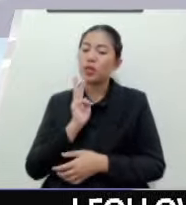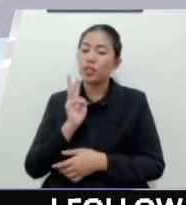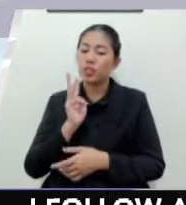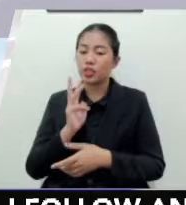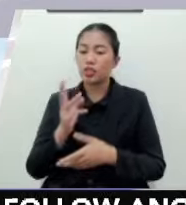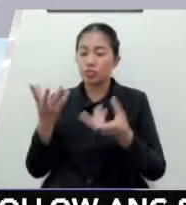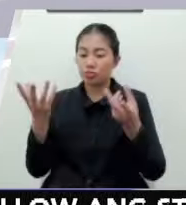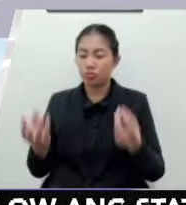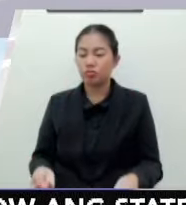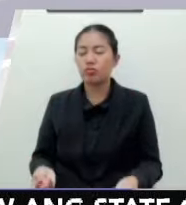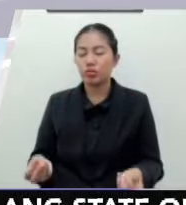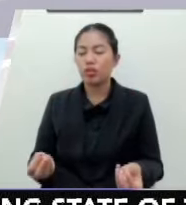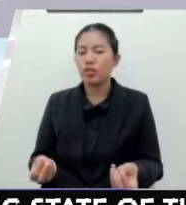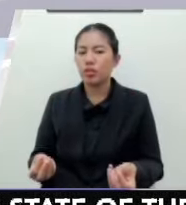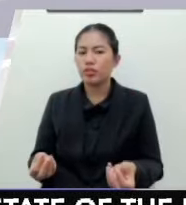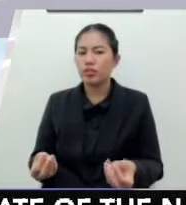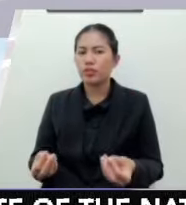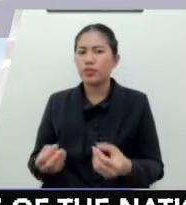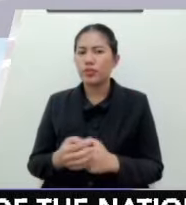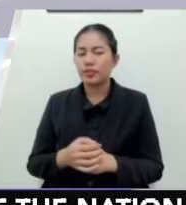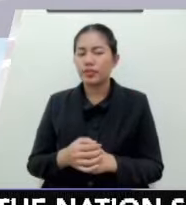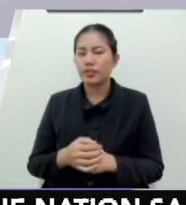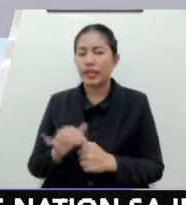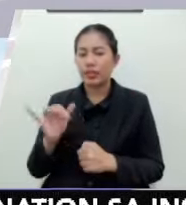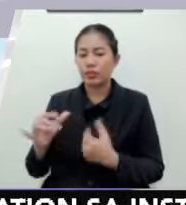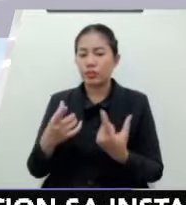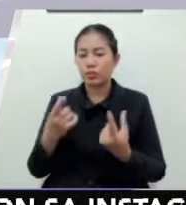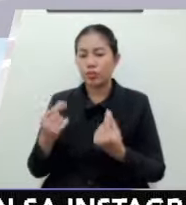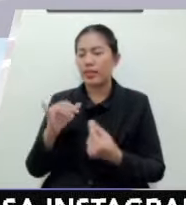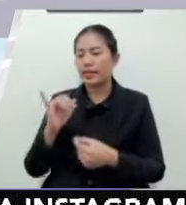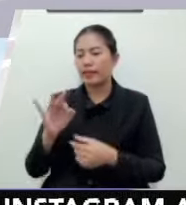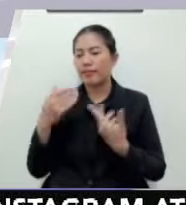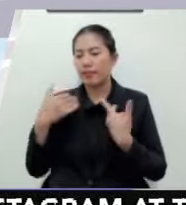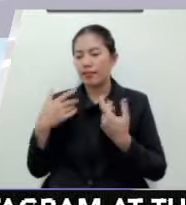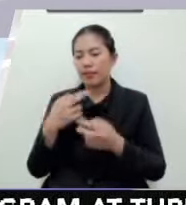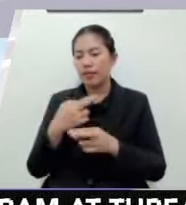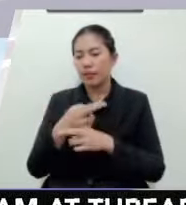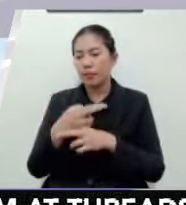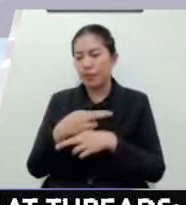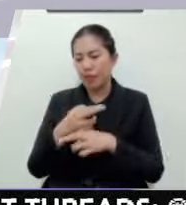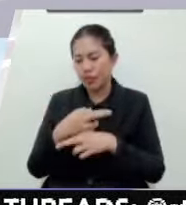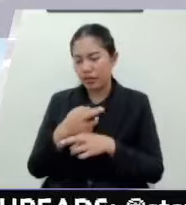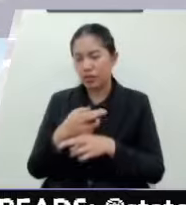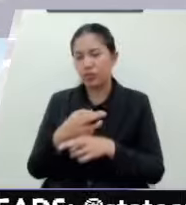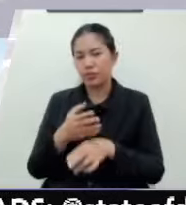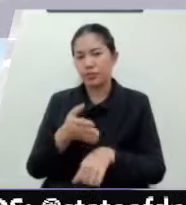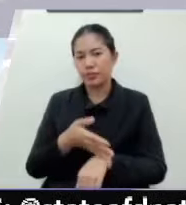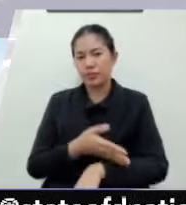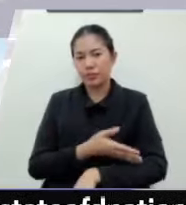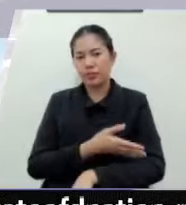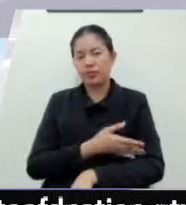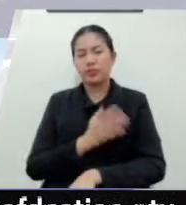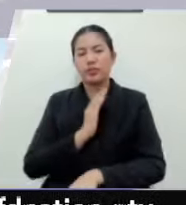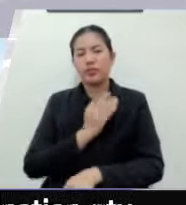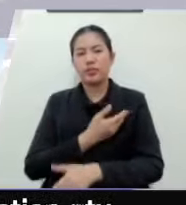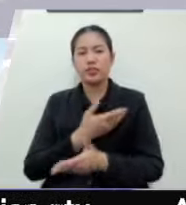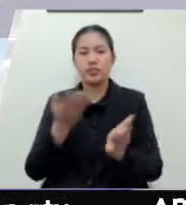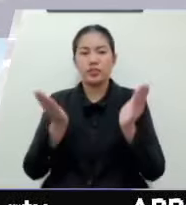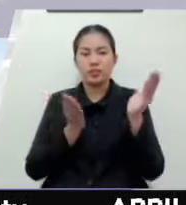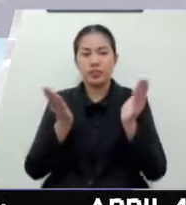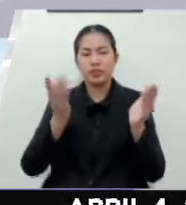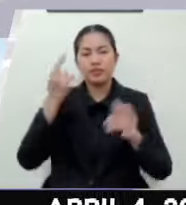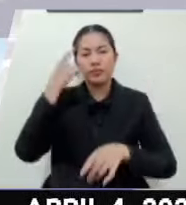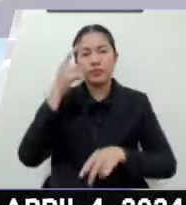ay ginagawa naman natin as part po ng mga maintenance activities po, no, para mapabuti po natin yung servisyo po natin sa ating mga customers.